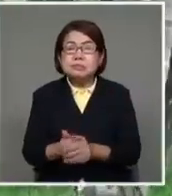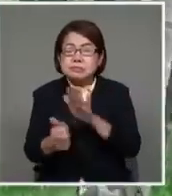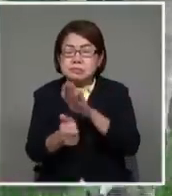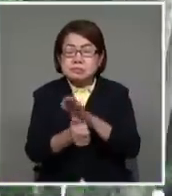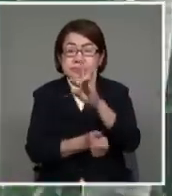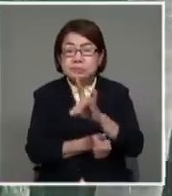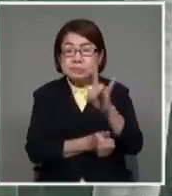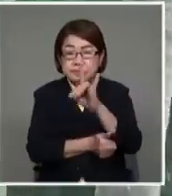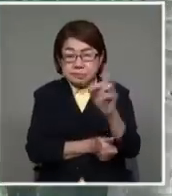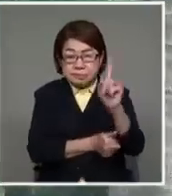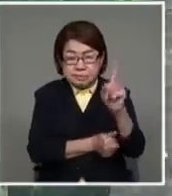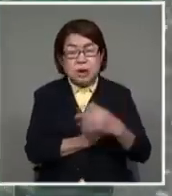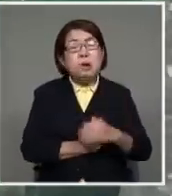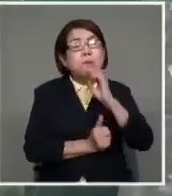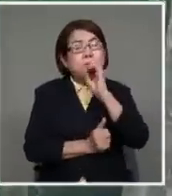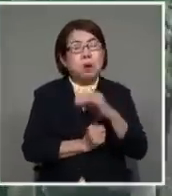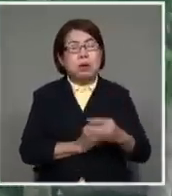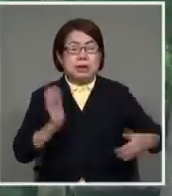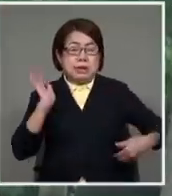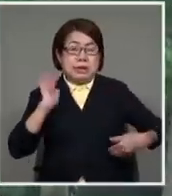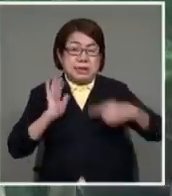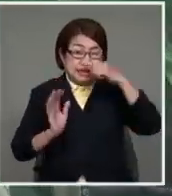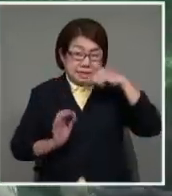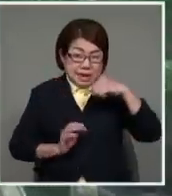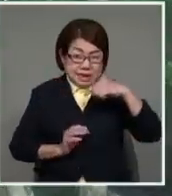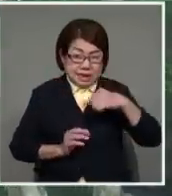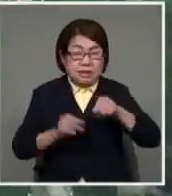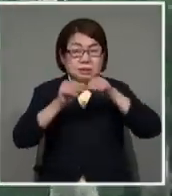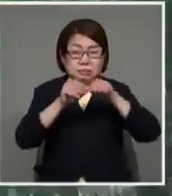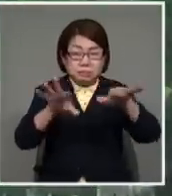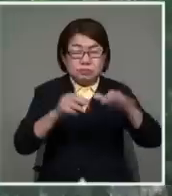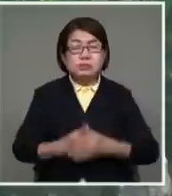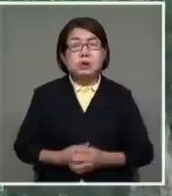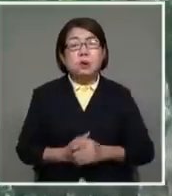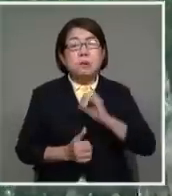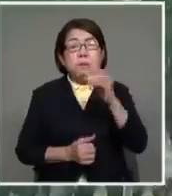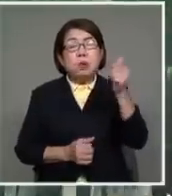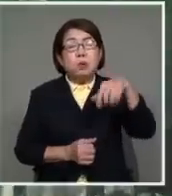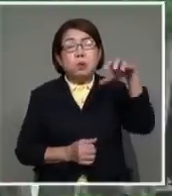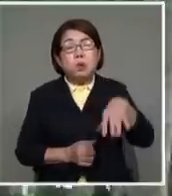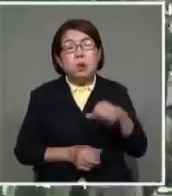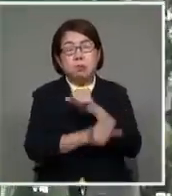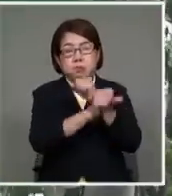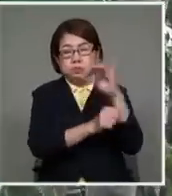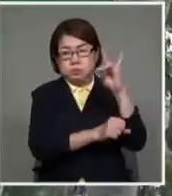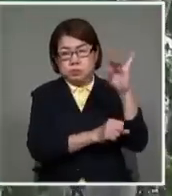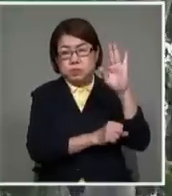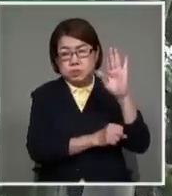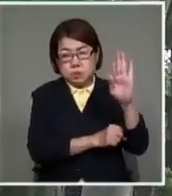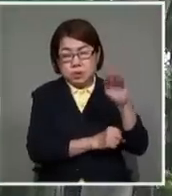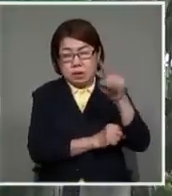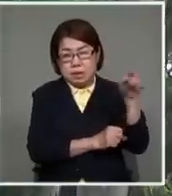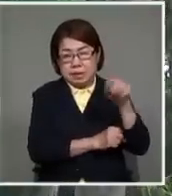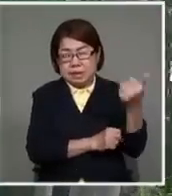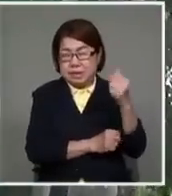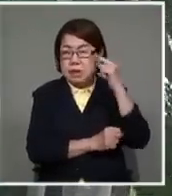พีต้าออกมาระบุถึงลิงกังในประเทศไทยนะครับคือเขาบอกว่าพีต้าเนี่ยเป็นองค์กรพิทักษ์สัตว์ที่มักจะออกมาเคลื่อน